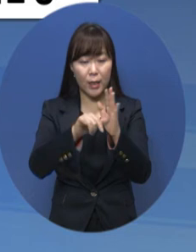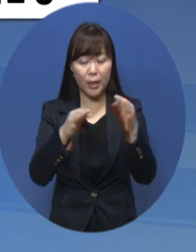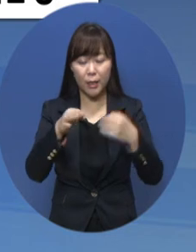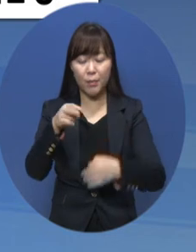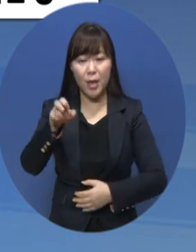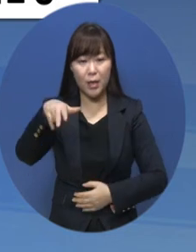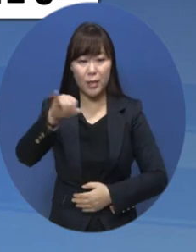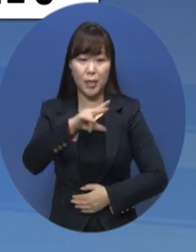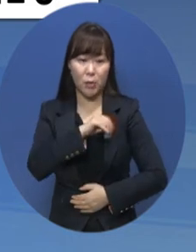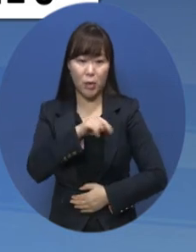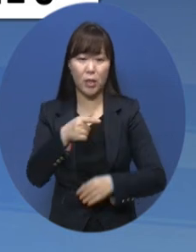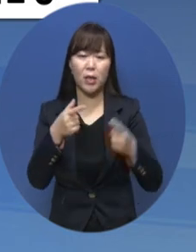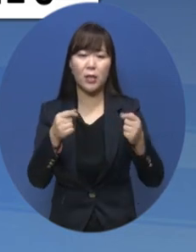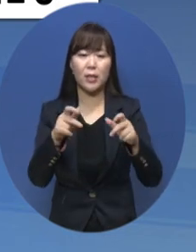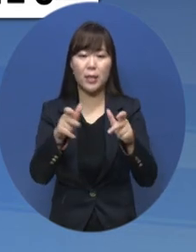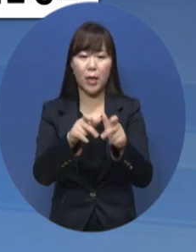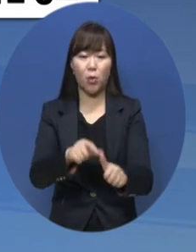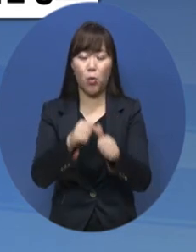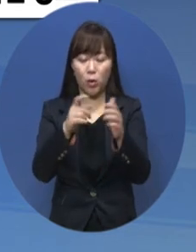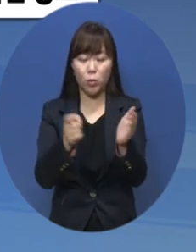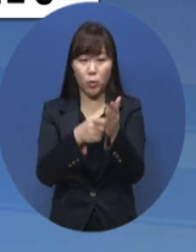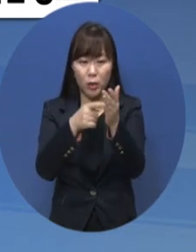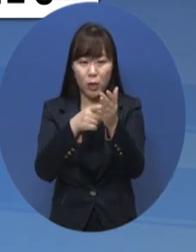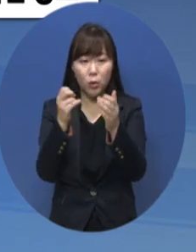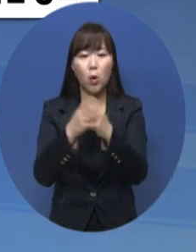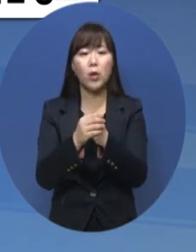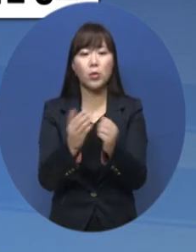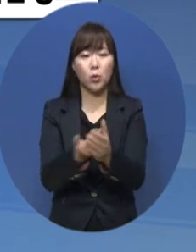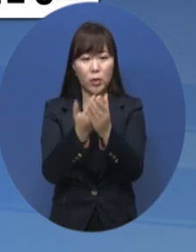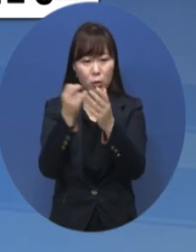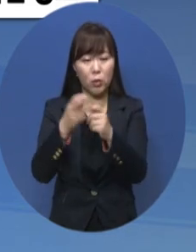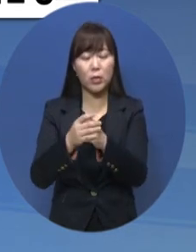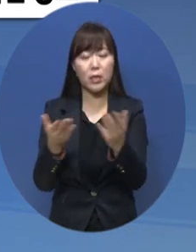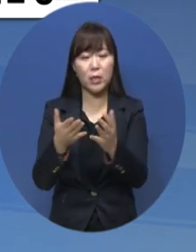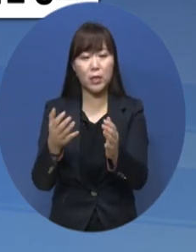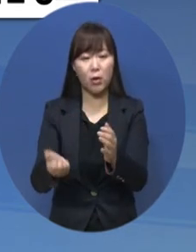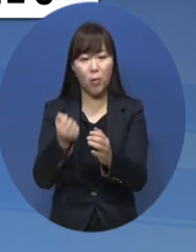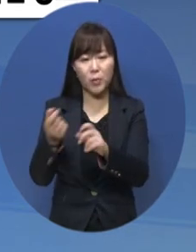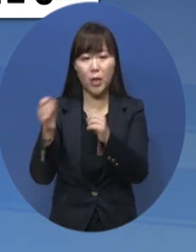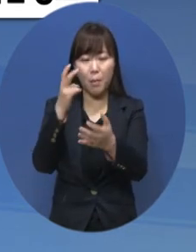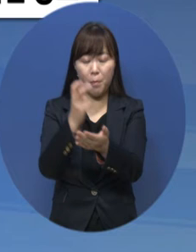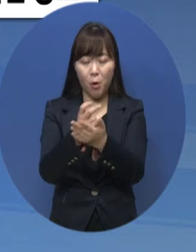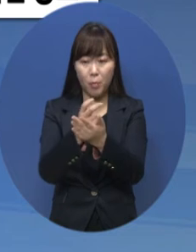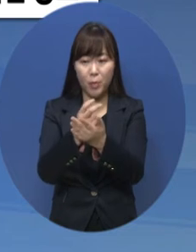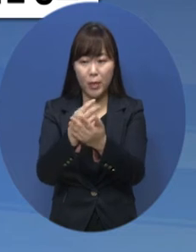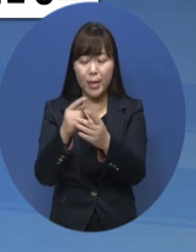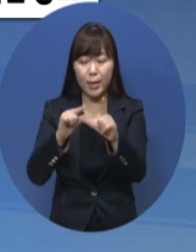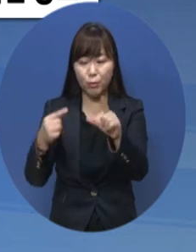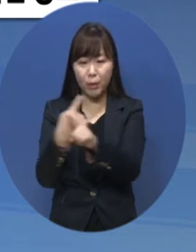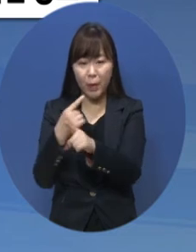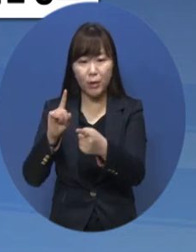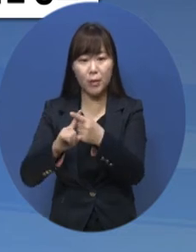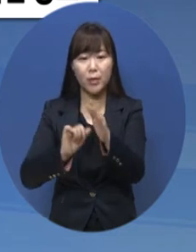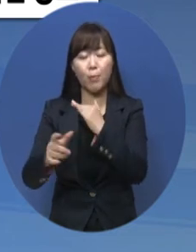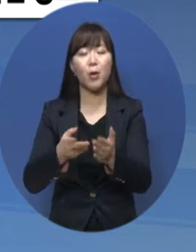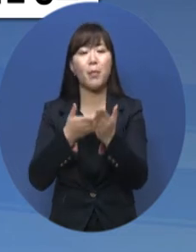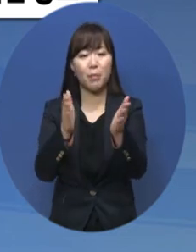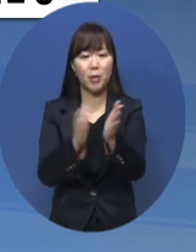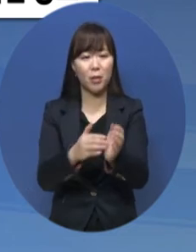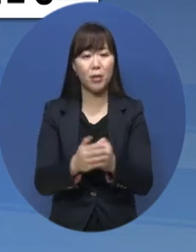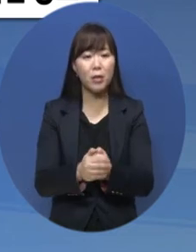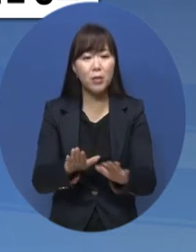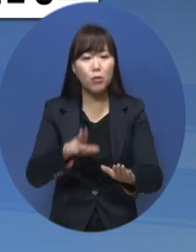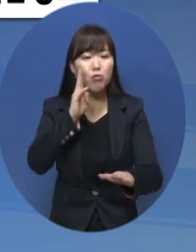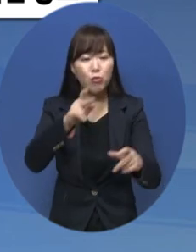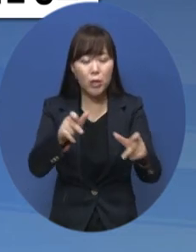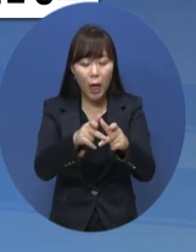이 같은 내용을 담은 장애인 고용촉진 및 직업재활법 일부 개정 법률안을 대표 발의했습니다. 현행법은